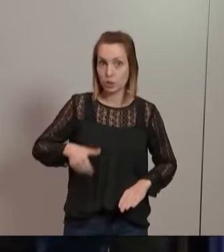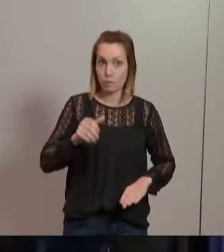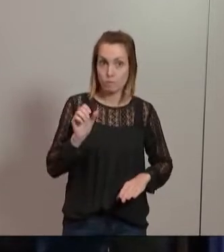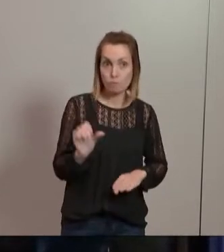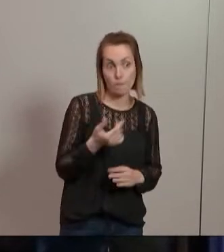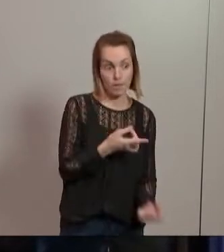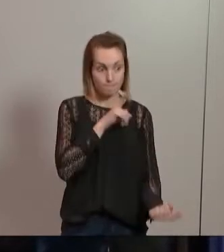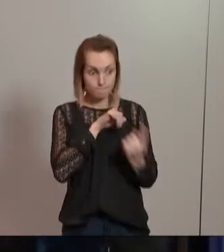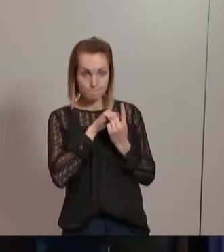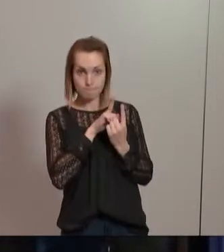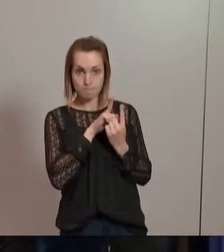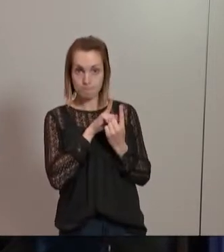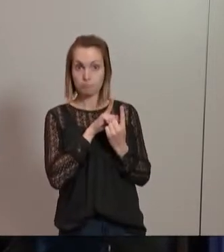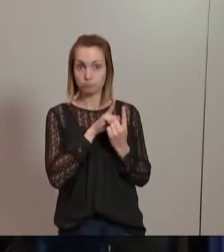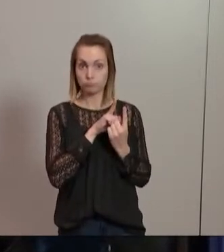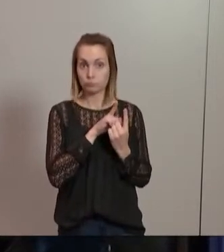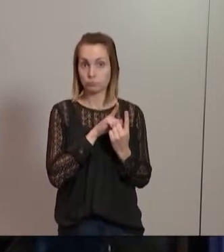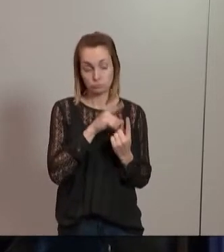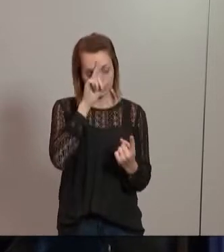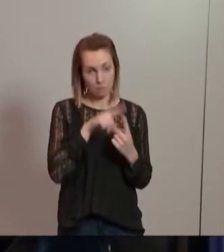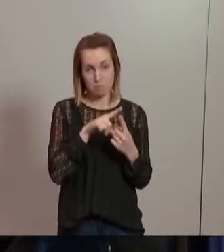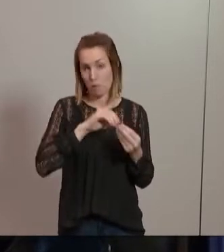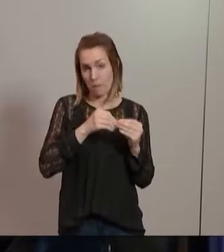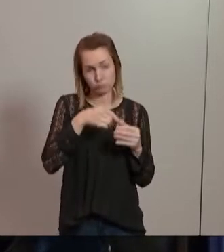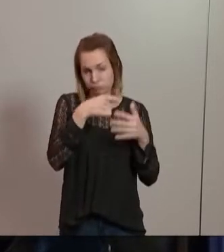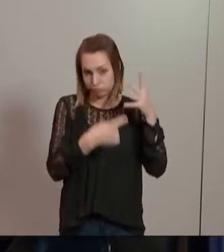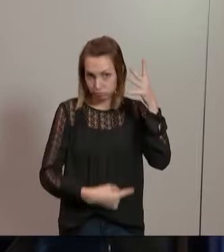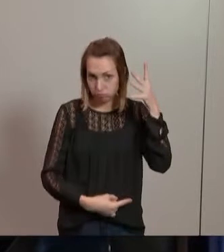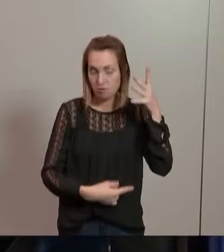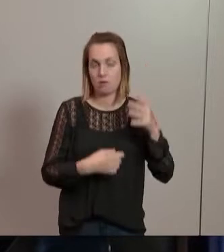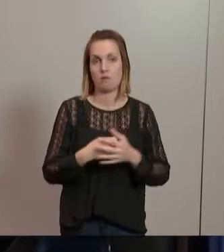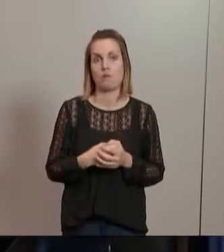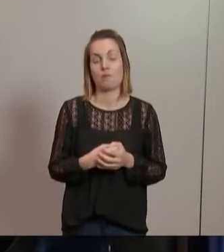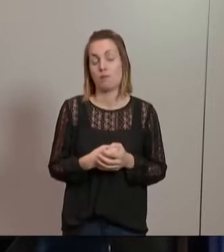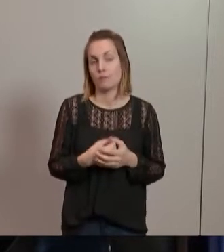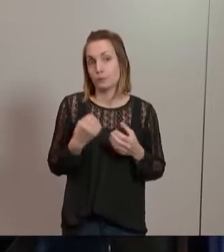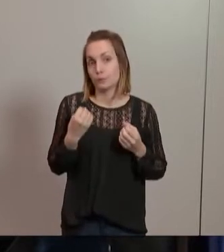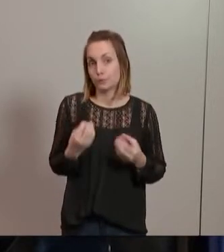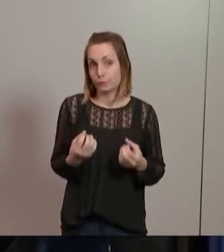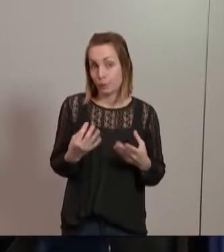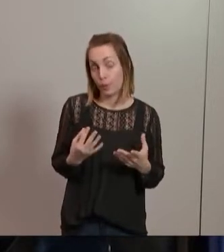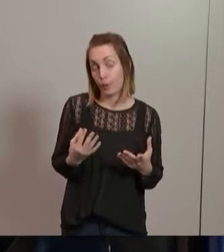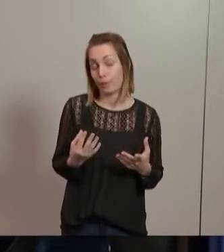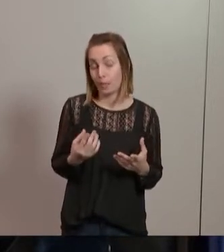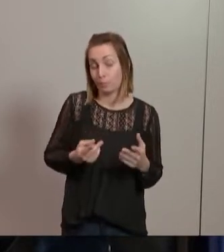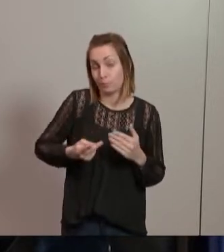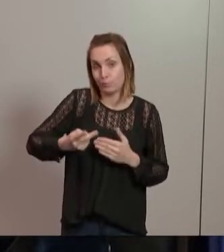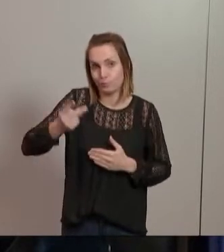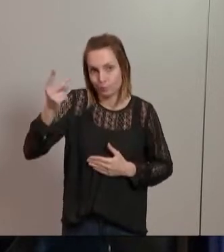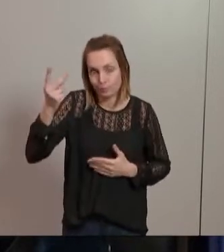nombre d'habitants sur nombre de problématiques, doit encore trop souvent et de plus en plus